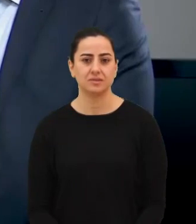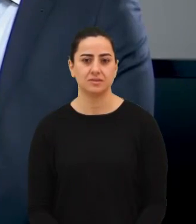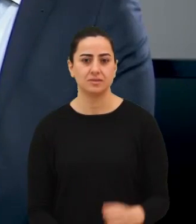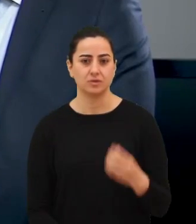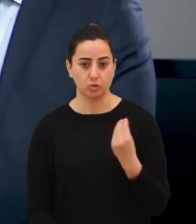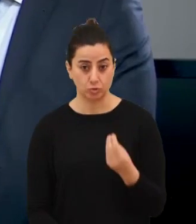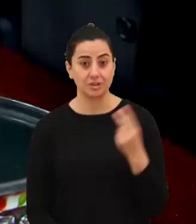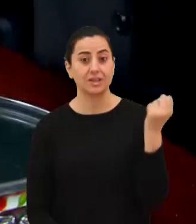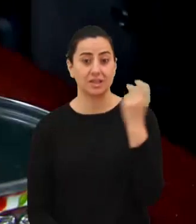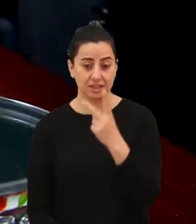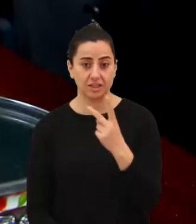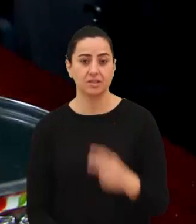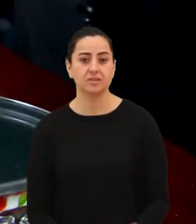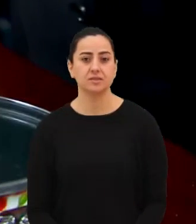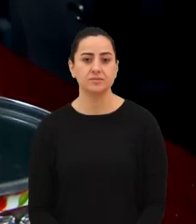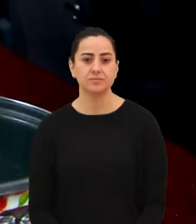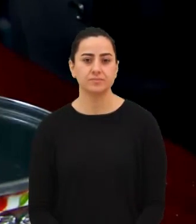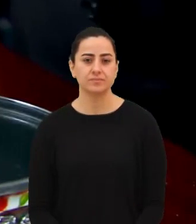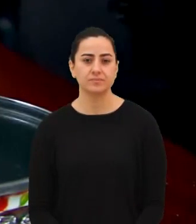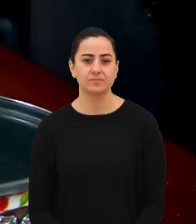Çok güzel. 2.